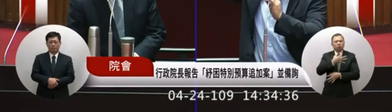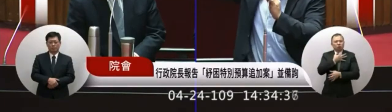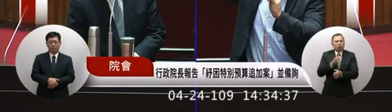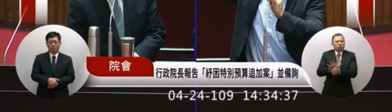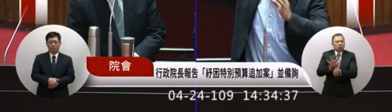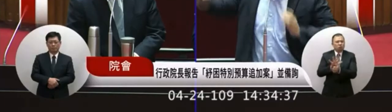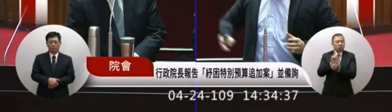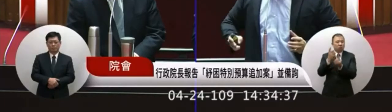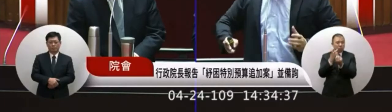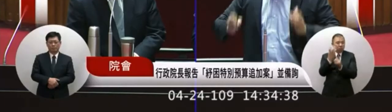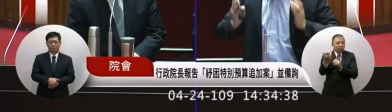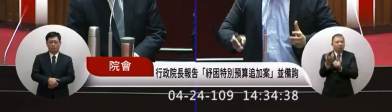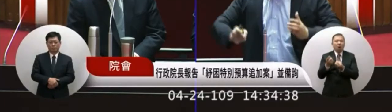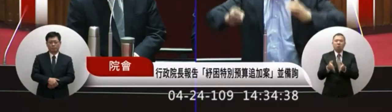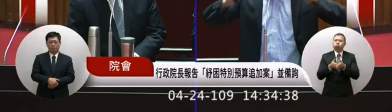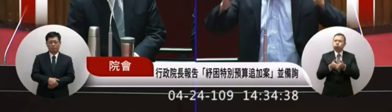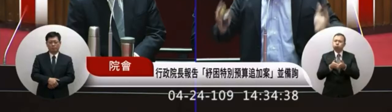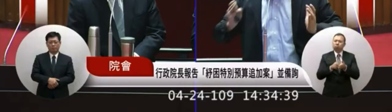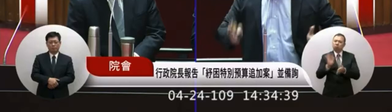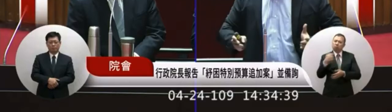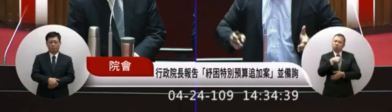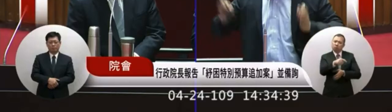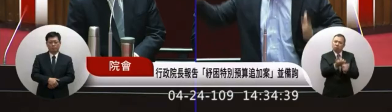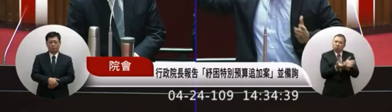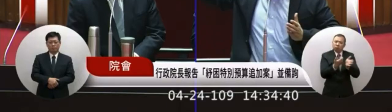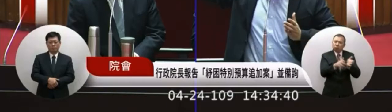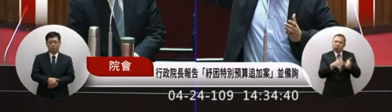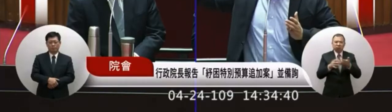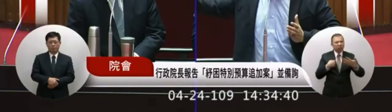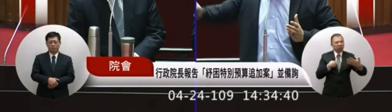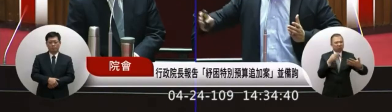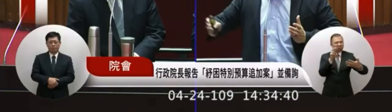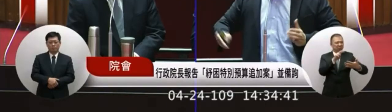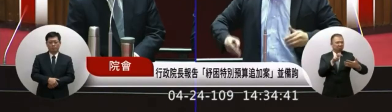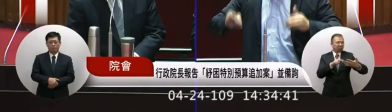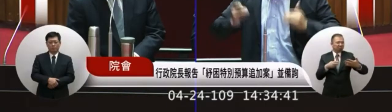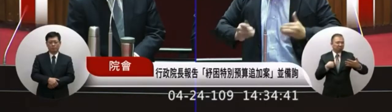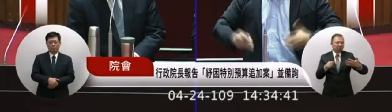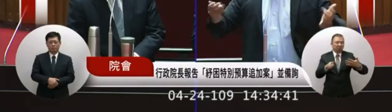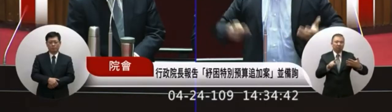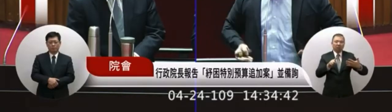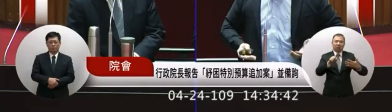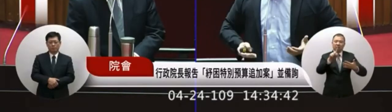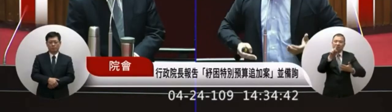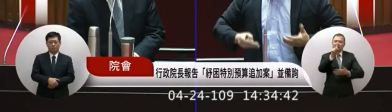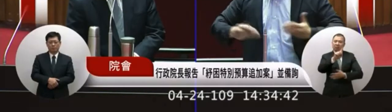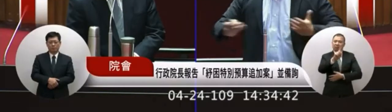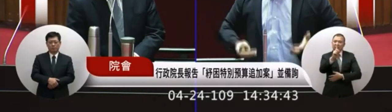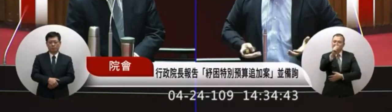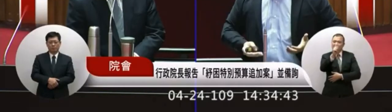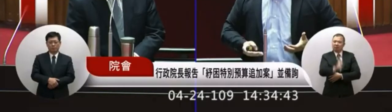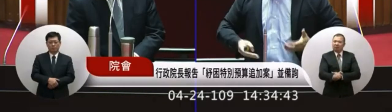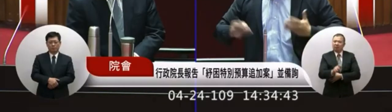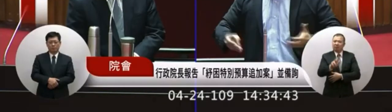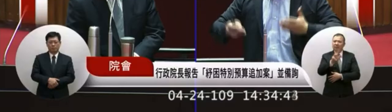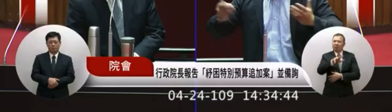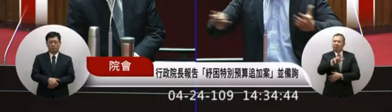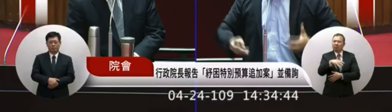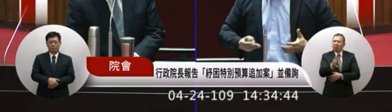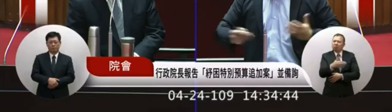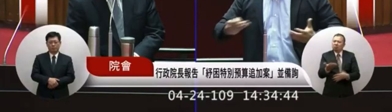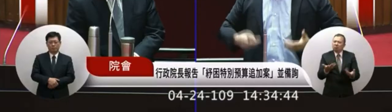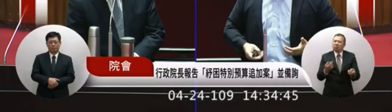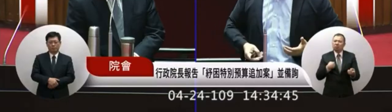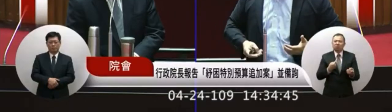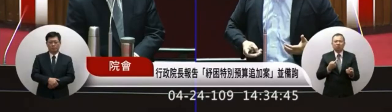那伊这个预算其实是甲这个伊这边的这个100亿吼，甲这个防疫根本都无啥，防疫振兴